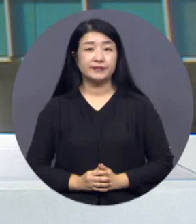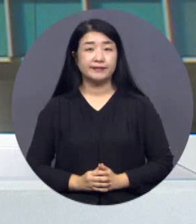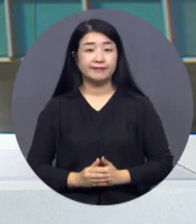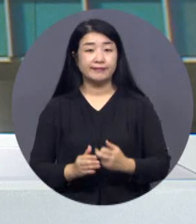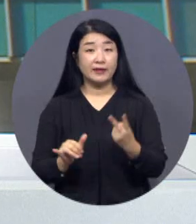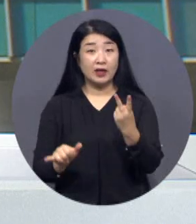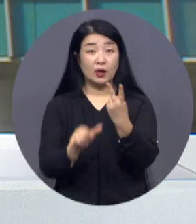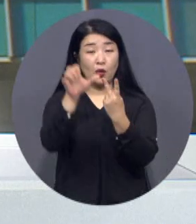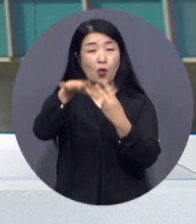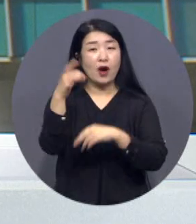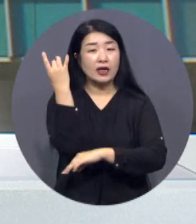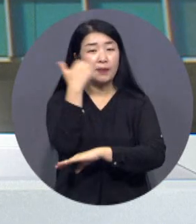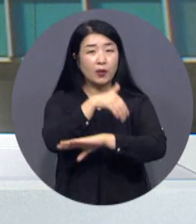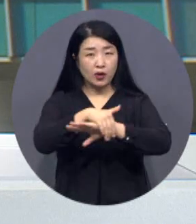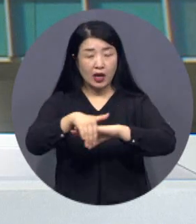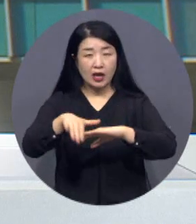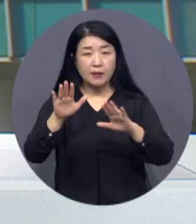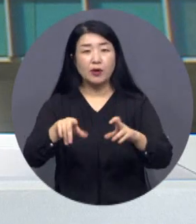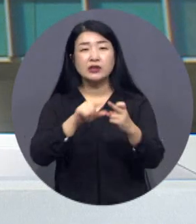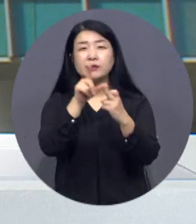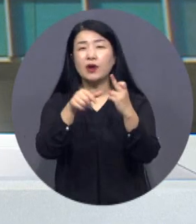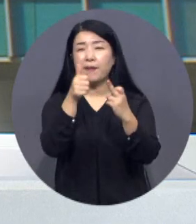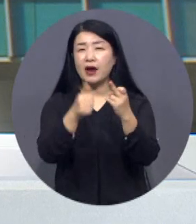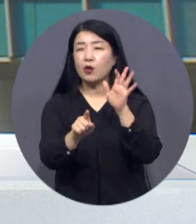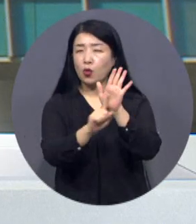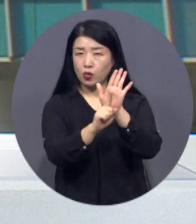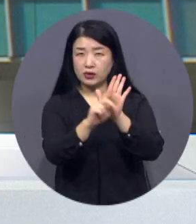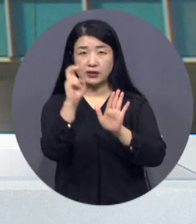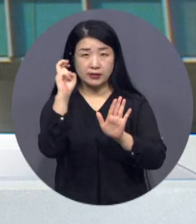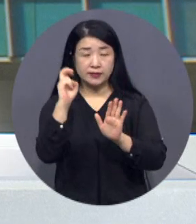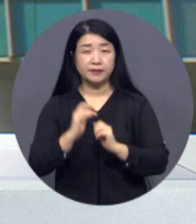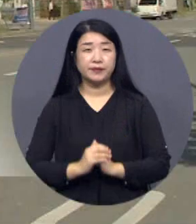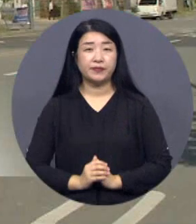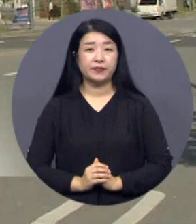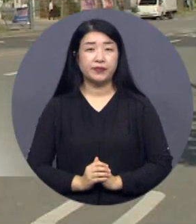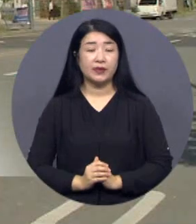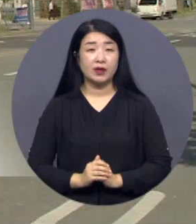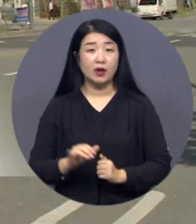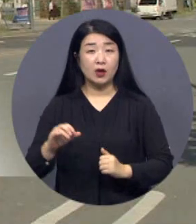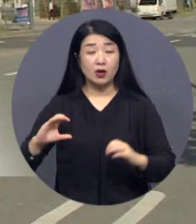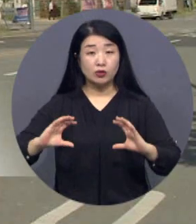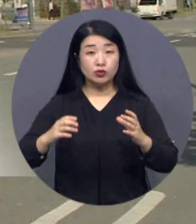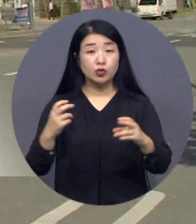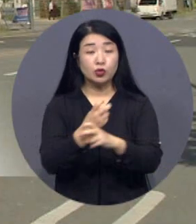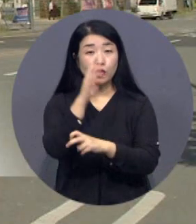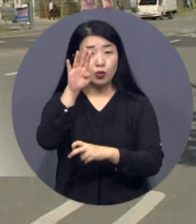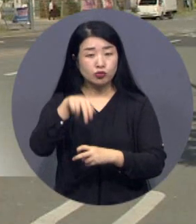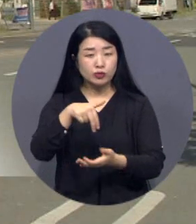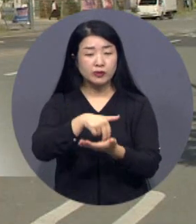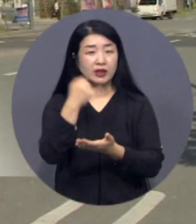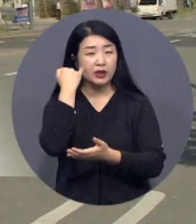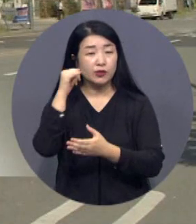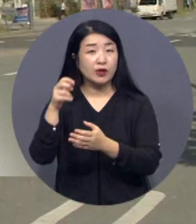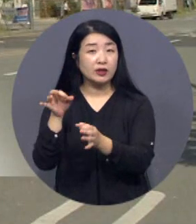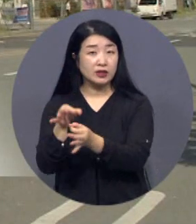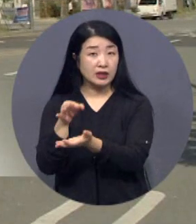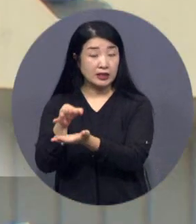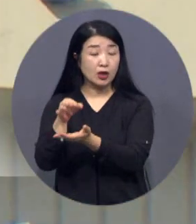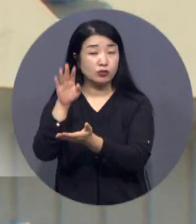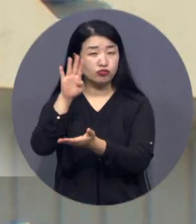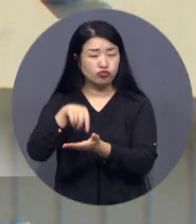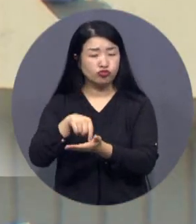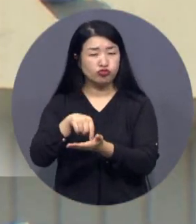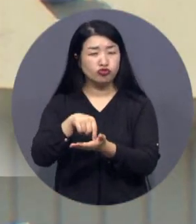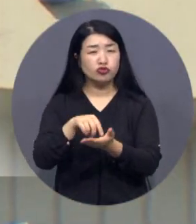제주 제2공항 기본 계획이 올해 연말쯤에 고시될 것으로 보입니다. 국토교통부는 기획재정부와 제주